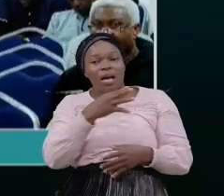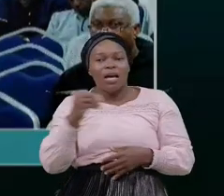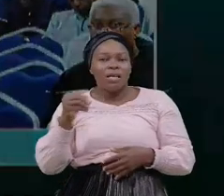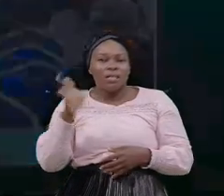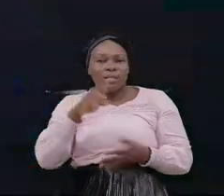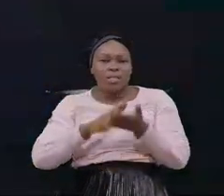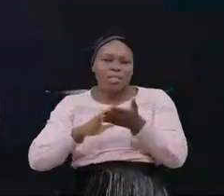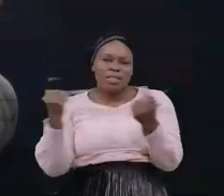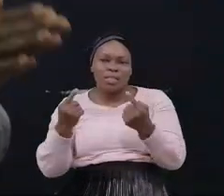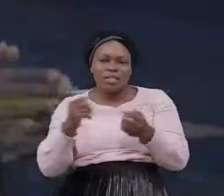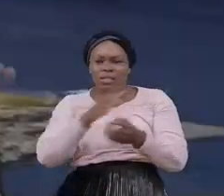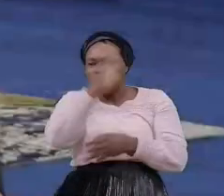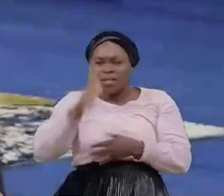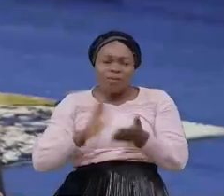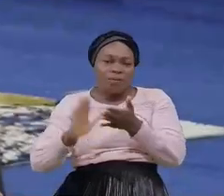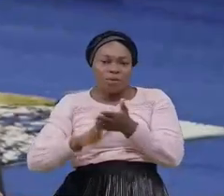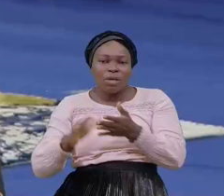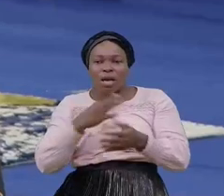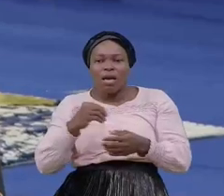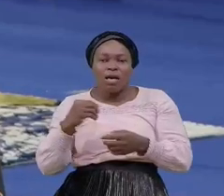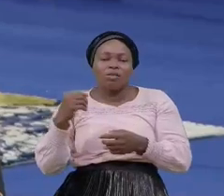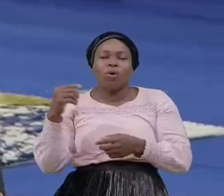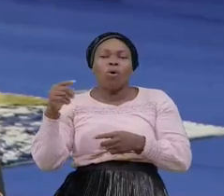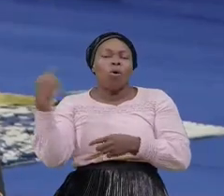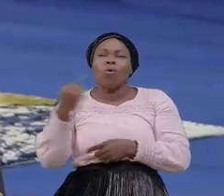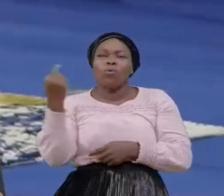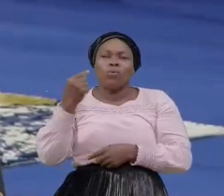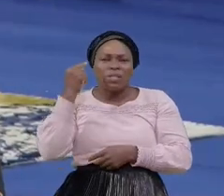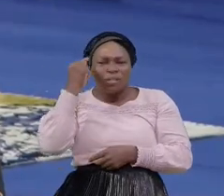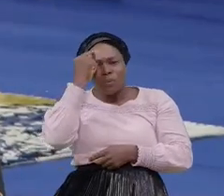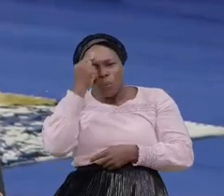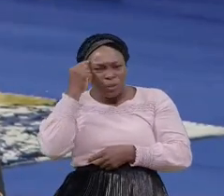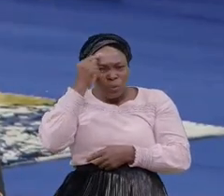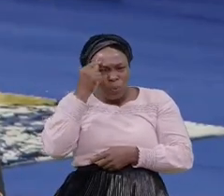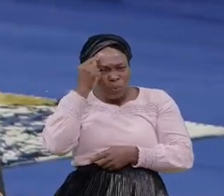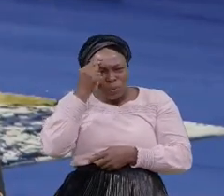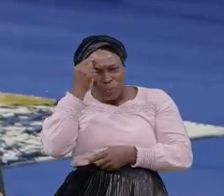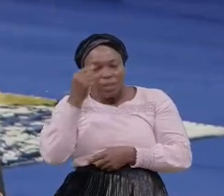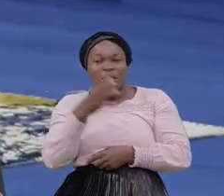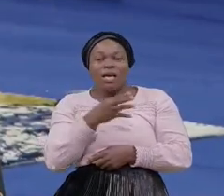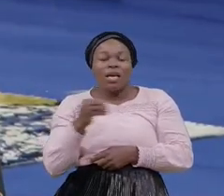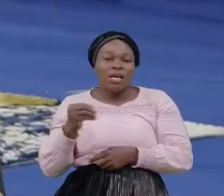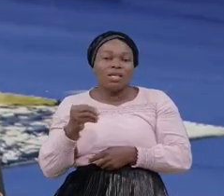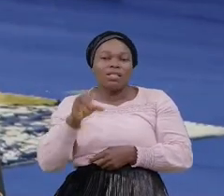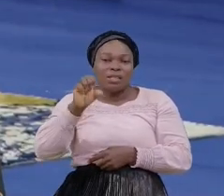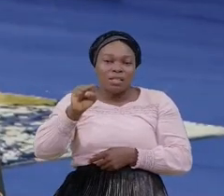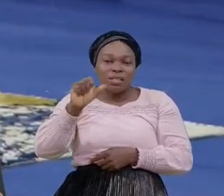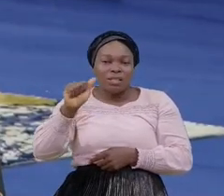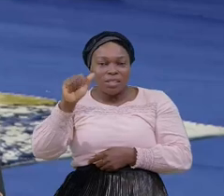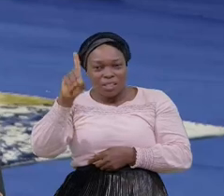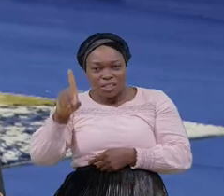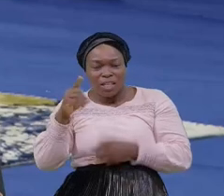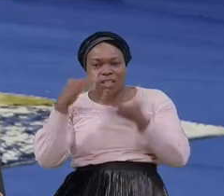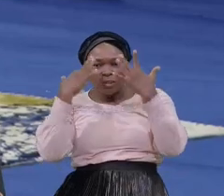fois et ils voient tristement parce que eux-là, ils n'ont pas cru à la parole.